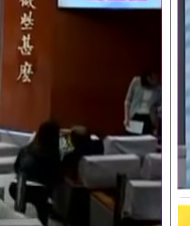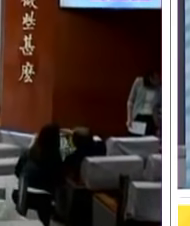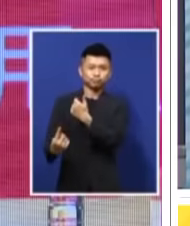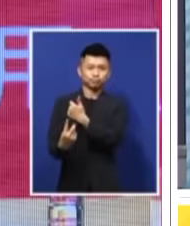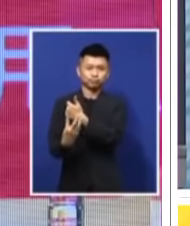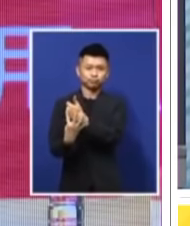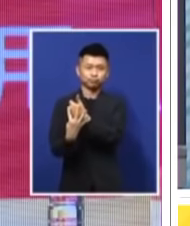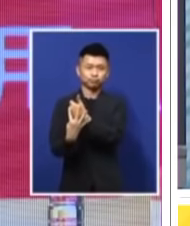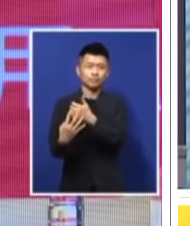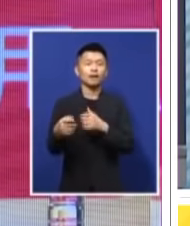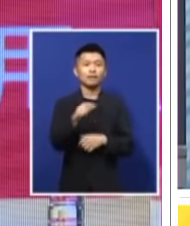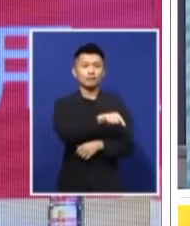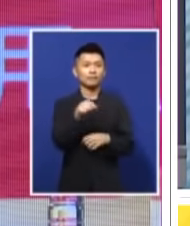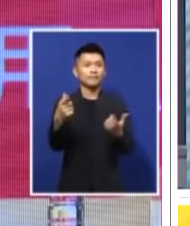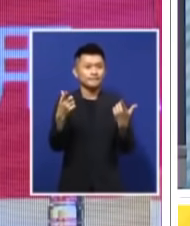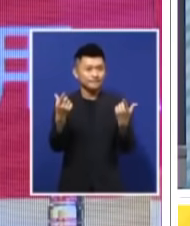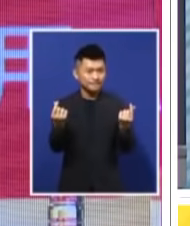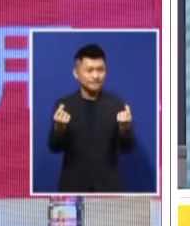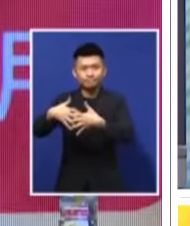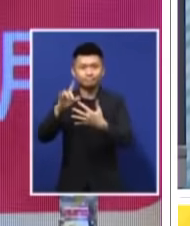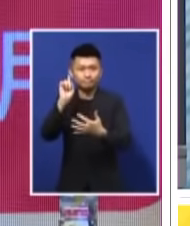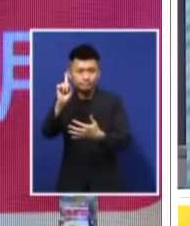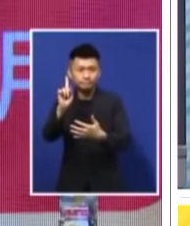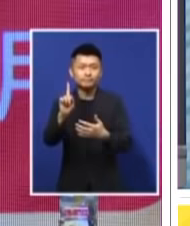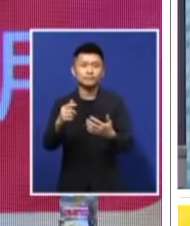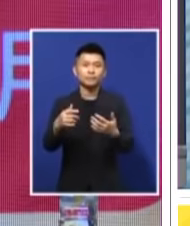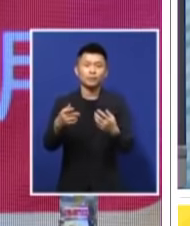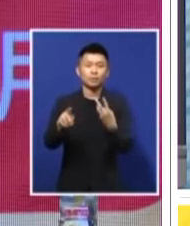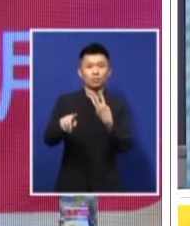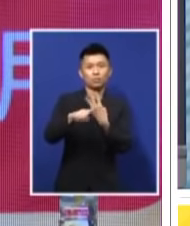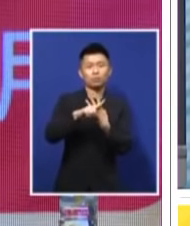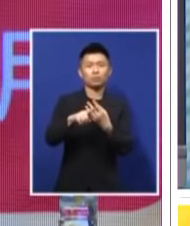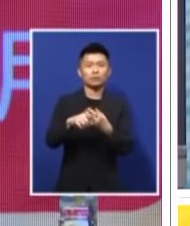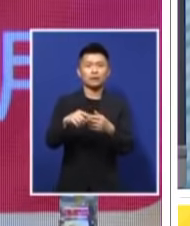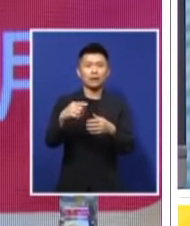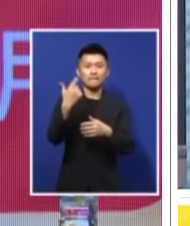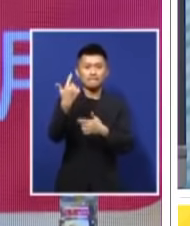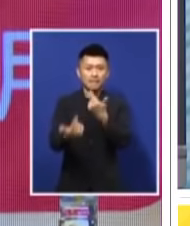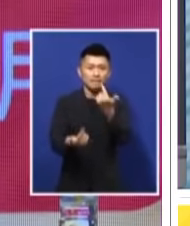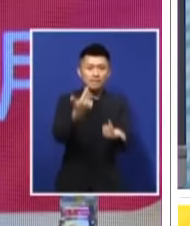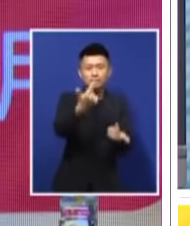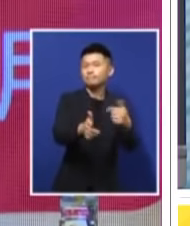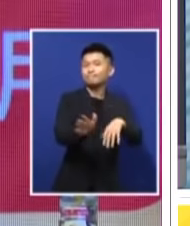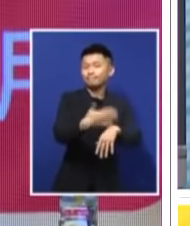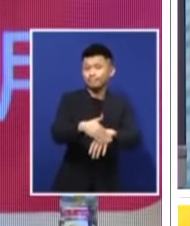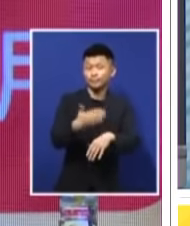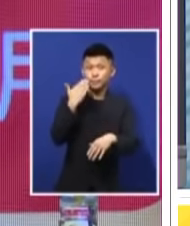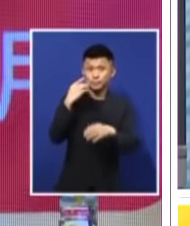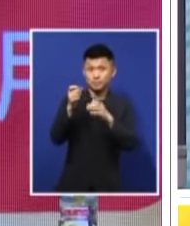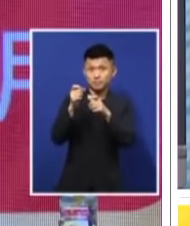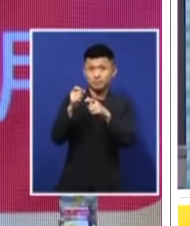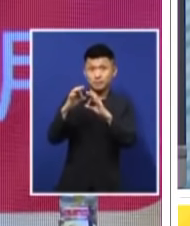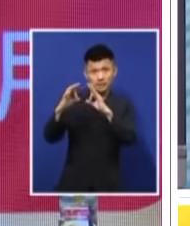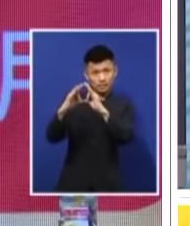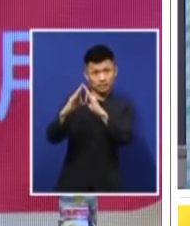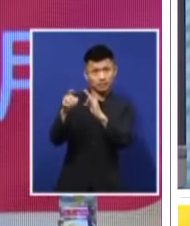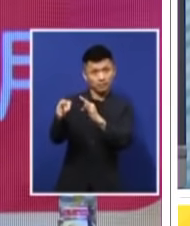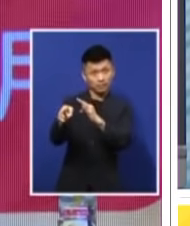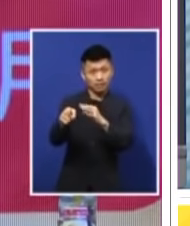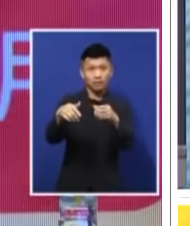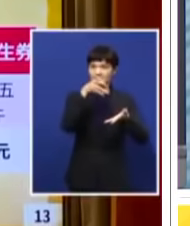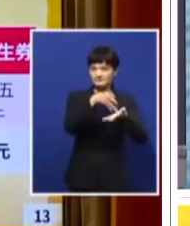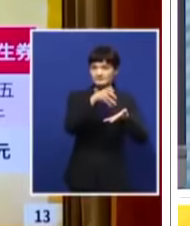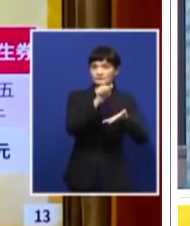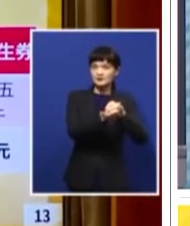道有出问题。你已经有经验吗？你照讲，我听嘛，听高教育讲说，为什么不是原来的系统修一修就可以用？ 对， 要重